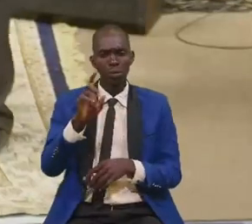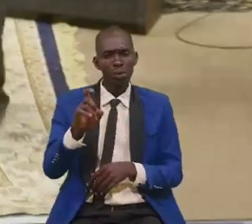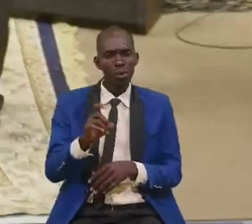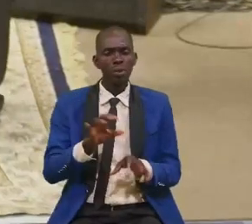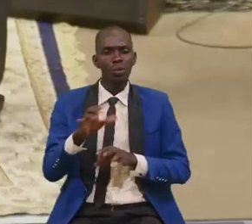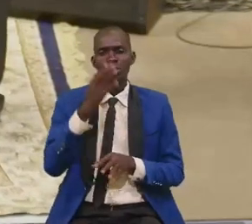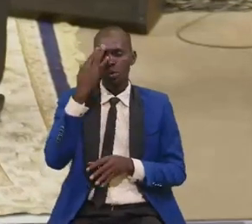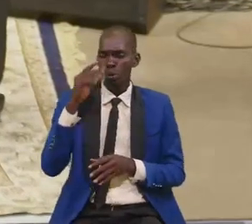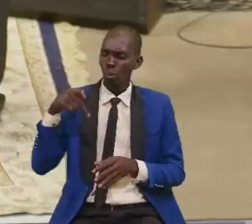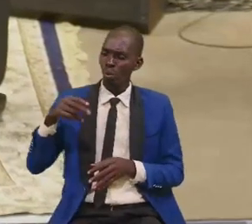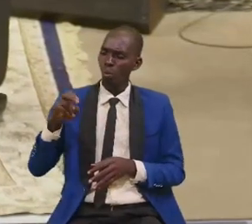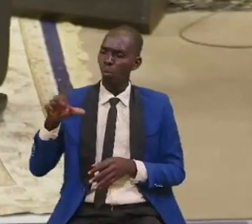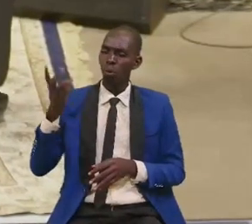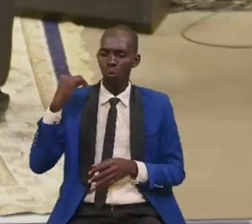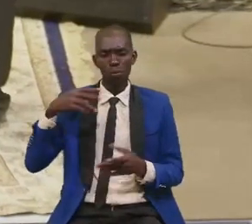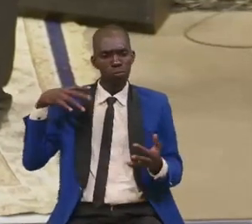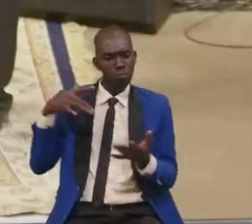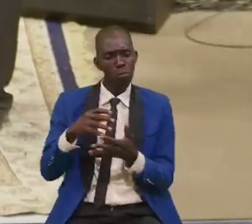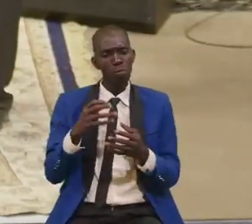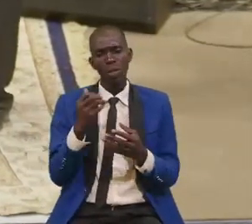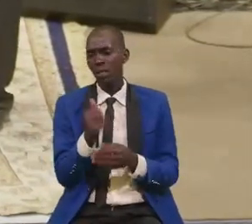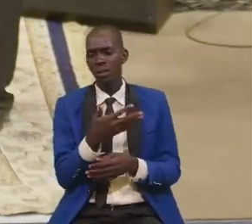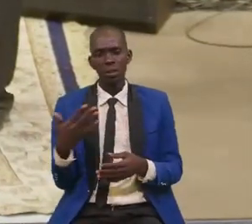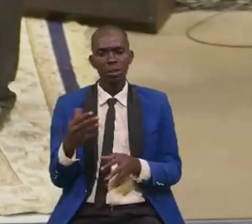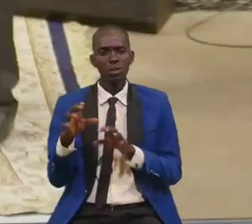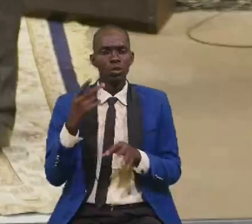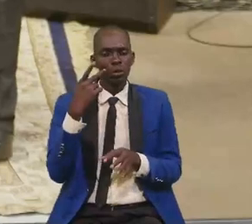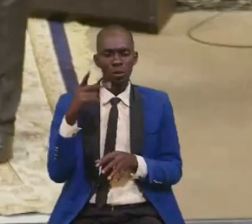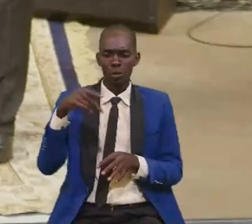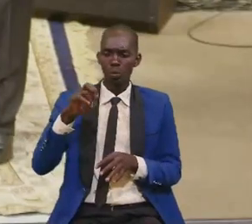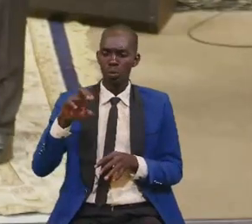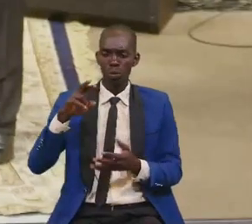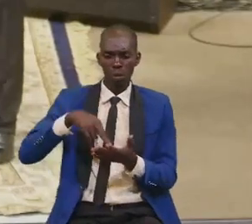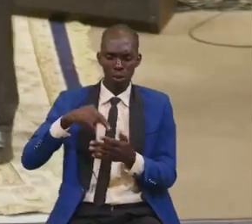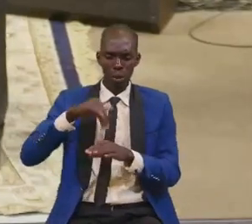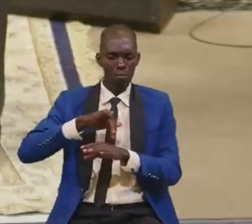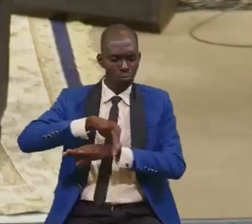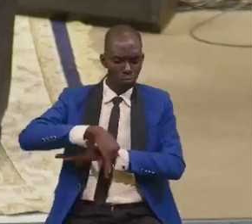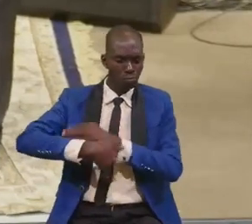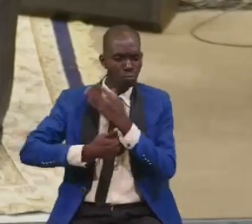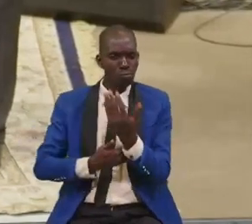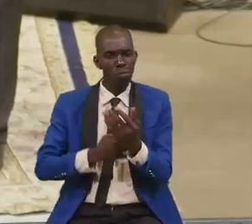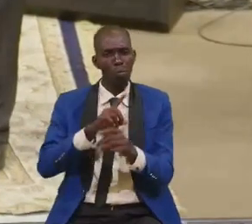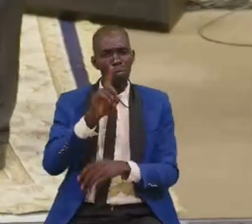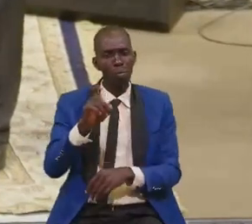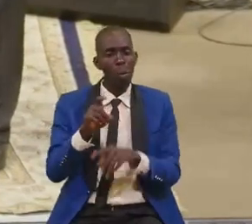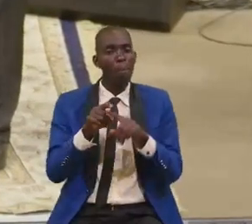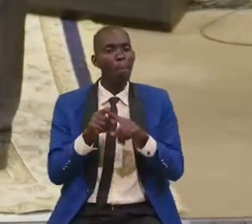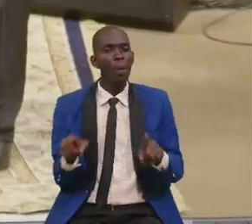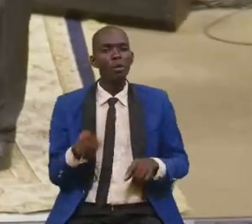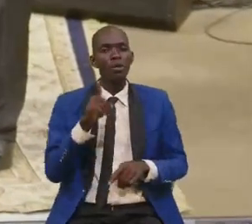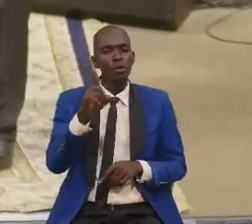chose. Il ne le voyait pas brûlant l'huile dans, de minuit pour étudier. Mais ils ont